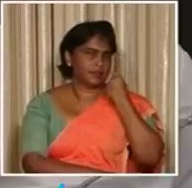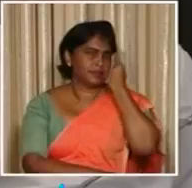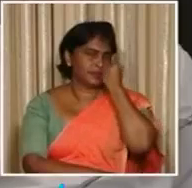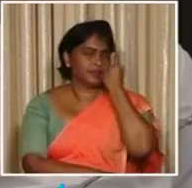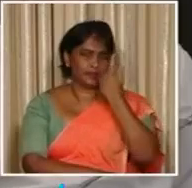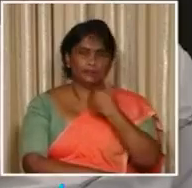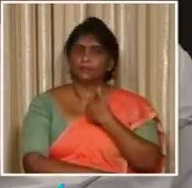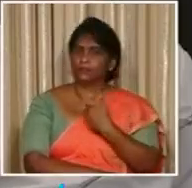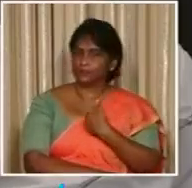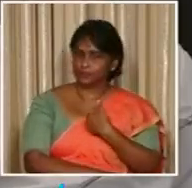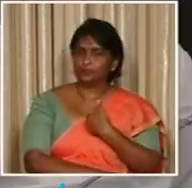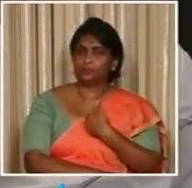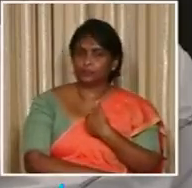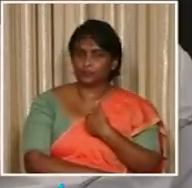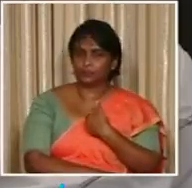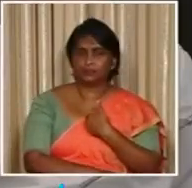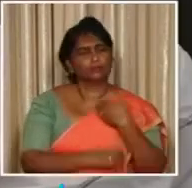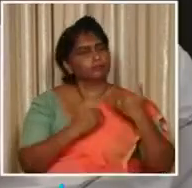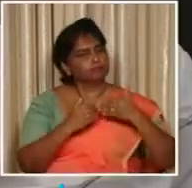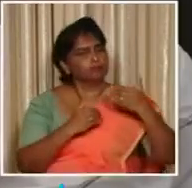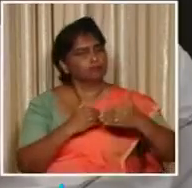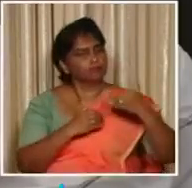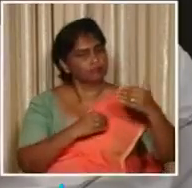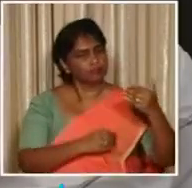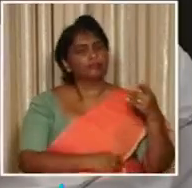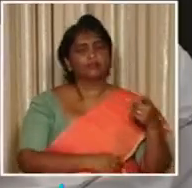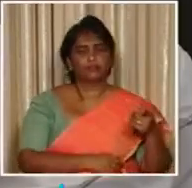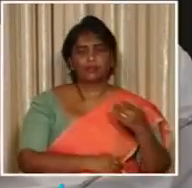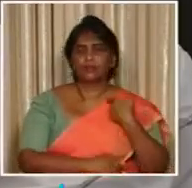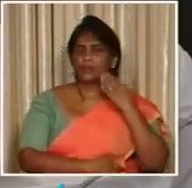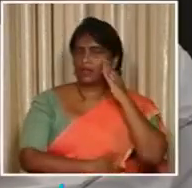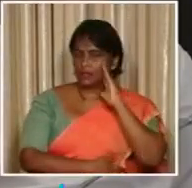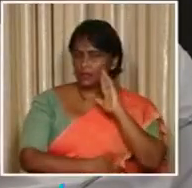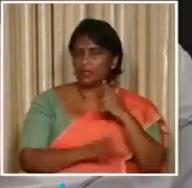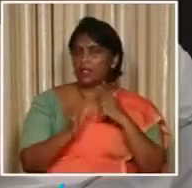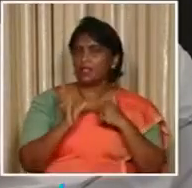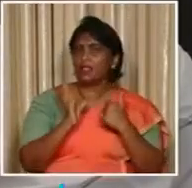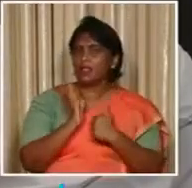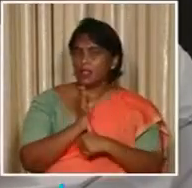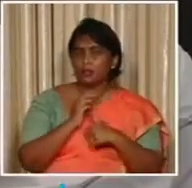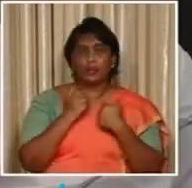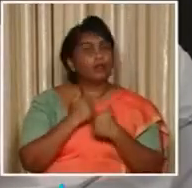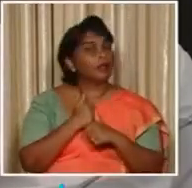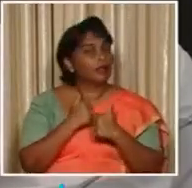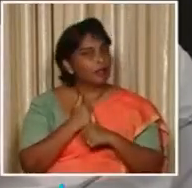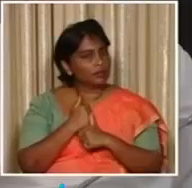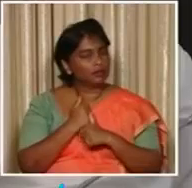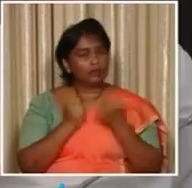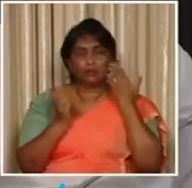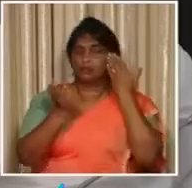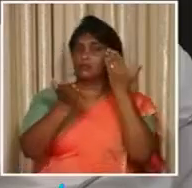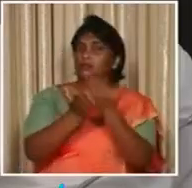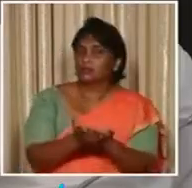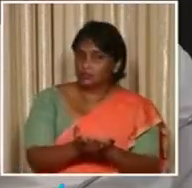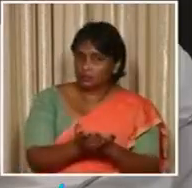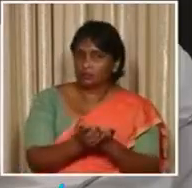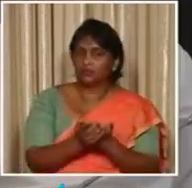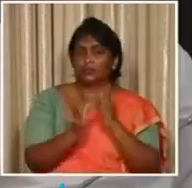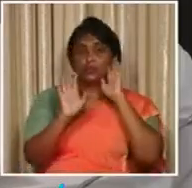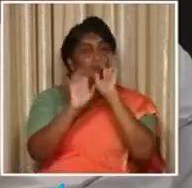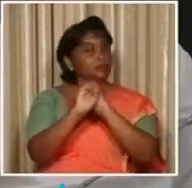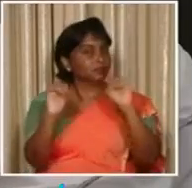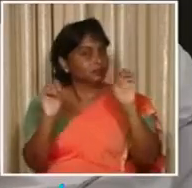අපිට අපි දැන් දීර්ඝ ලෙස මේ සාමාන්‍යයෙන් පනතක් සකස් කිරීම ඒක ඉදිරිපත් කිරීම ඒක ඇඩ්වර්ටයිස්